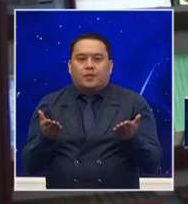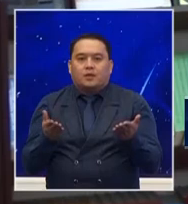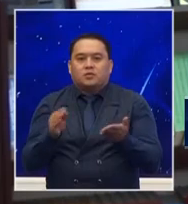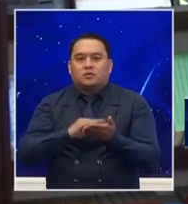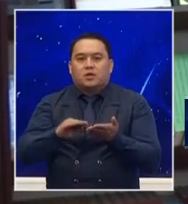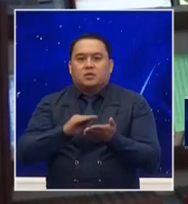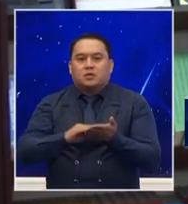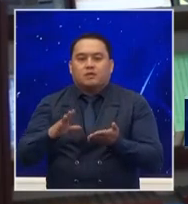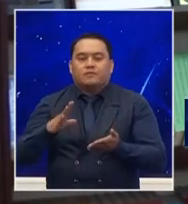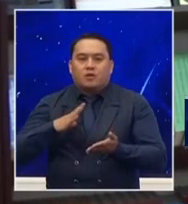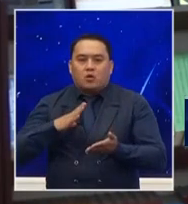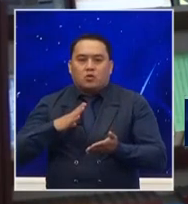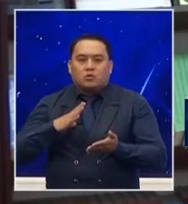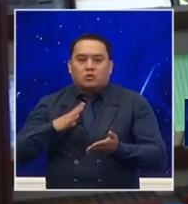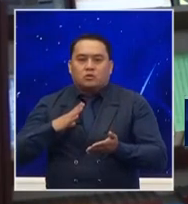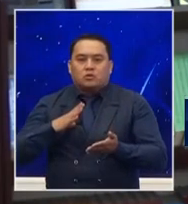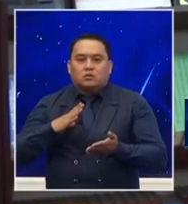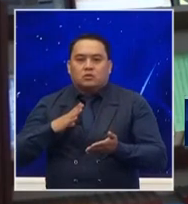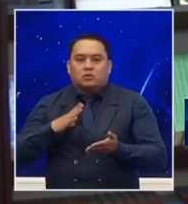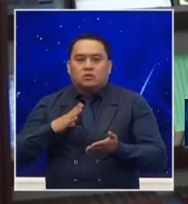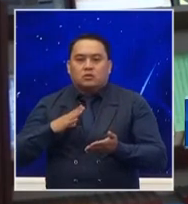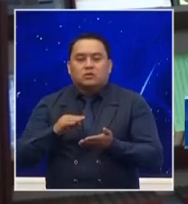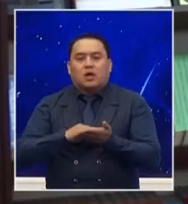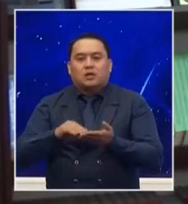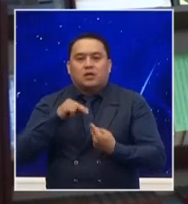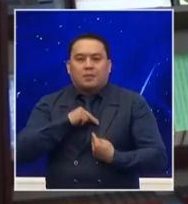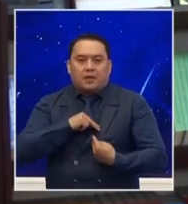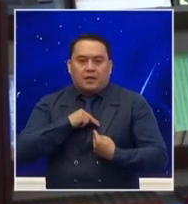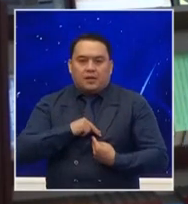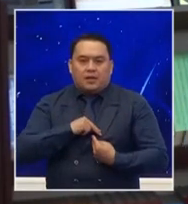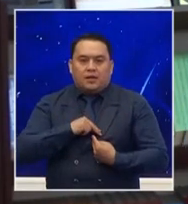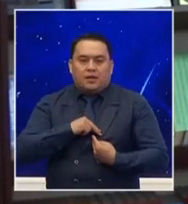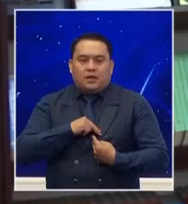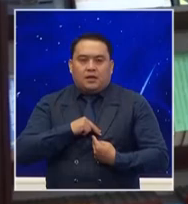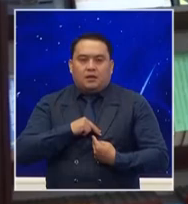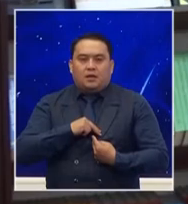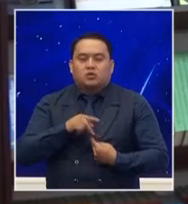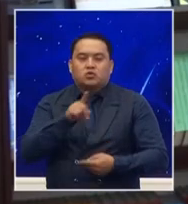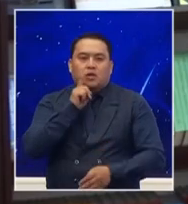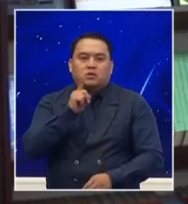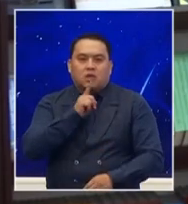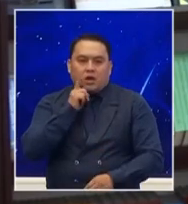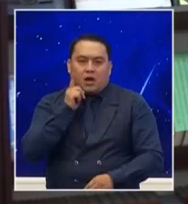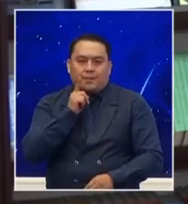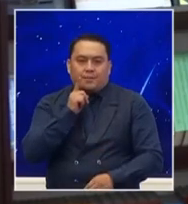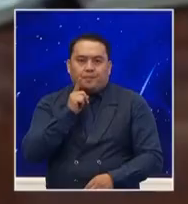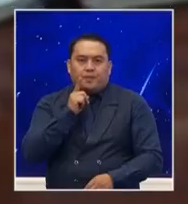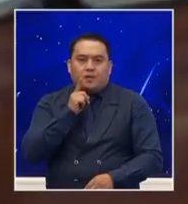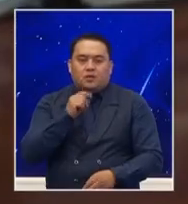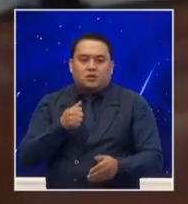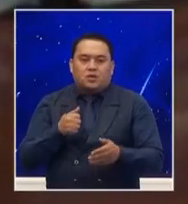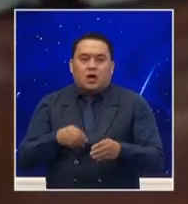кеткен осы күнге дейін. Сол жазылған еңбектерді әсіресе жастарға, мектеп оқушыларына